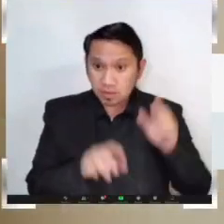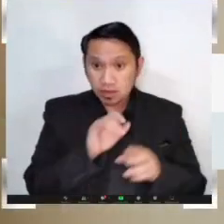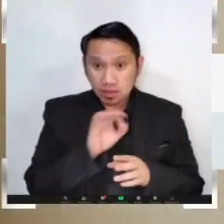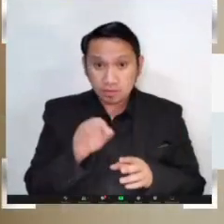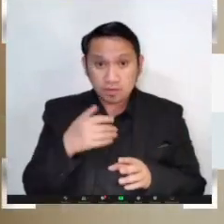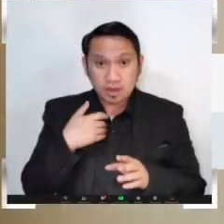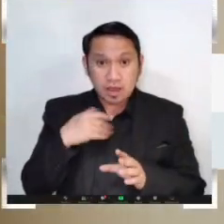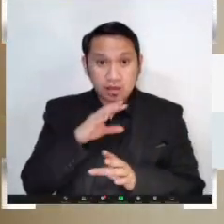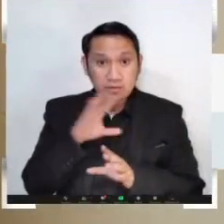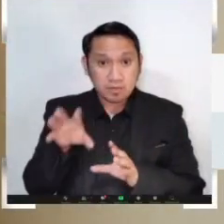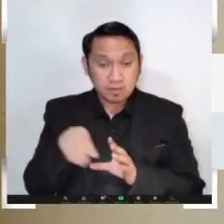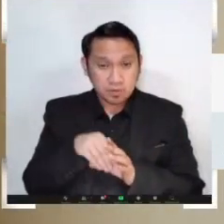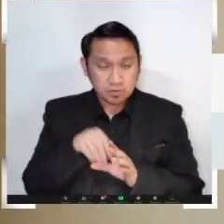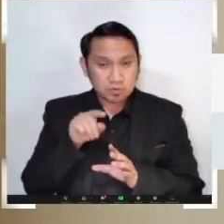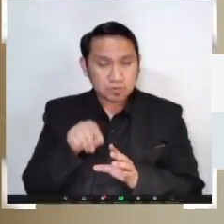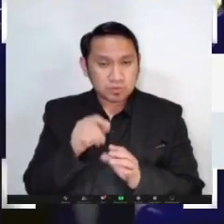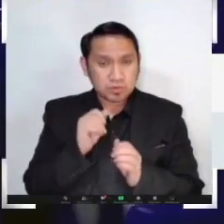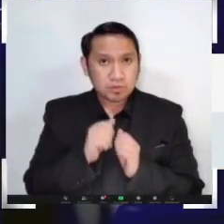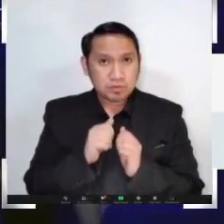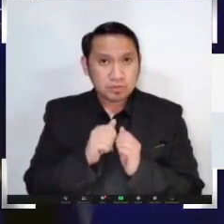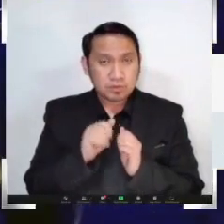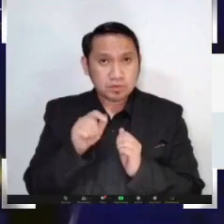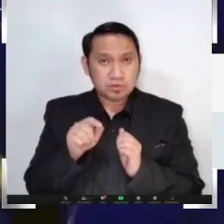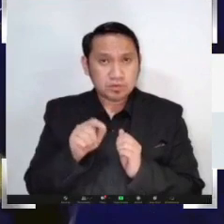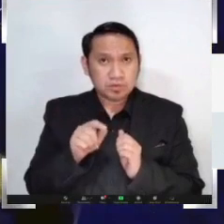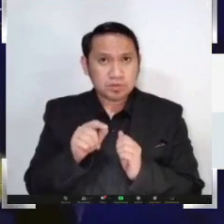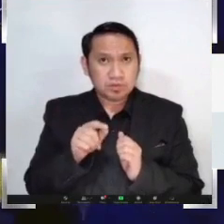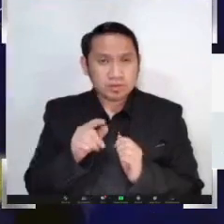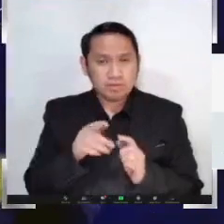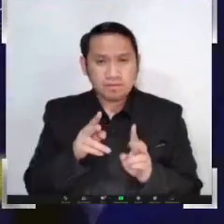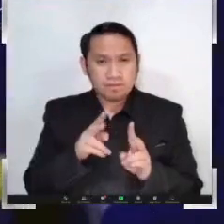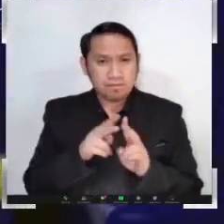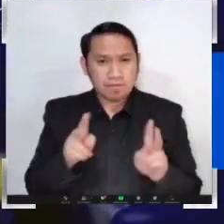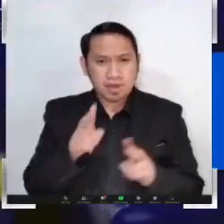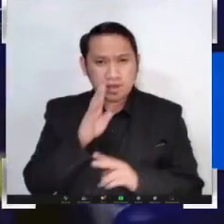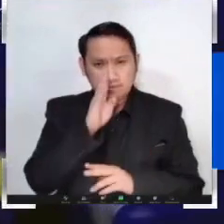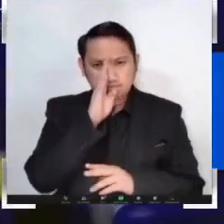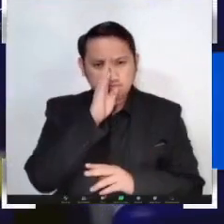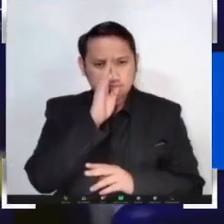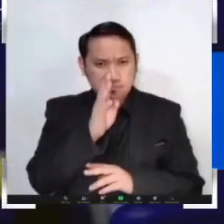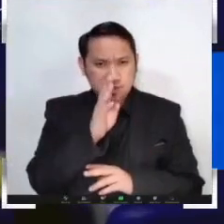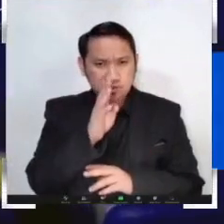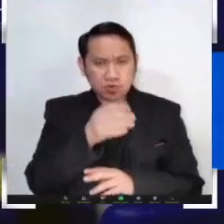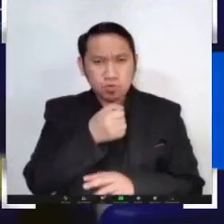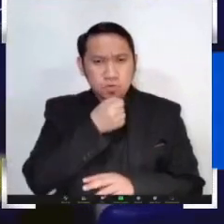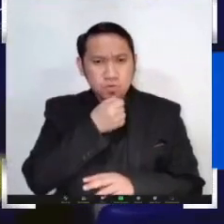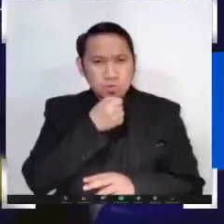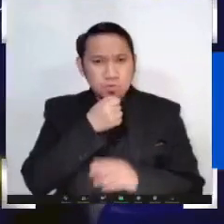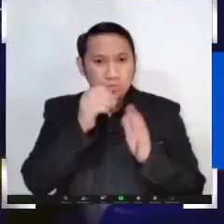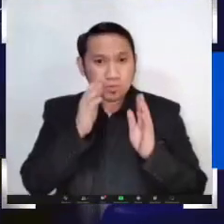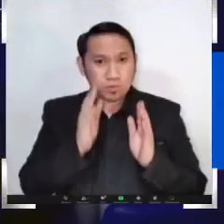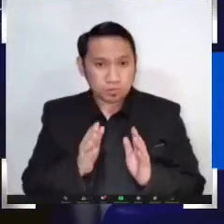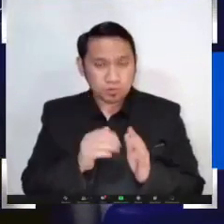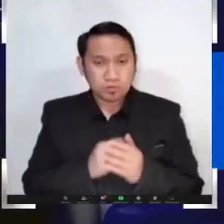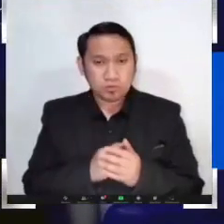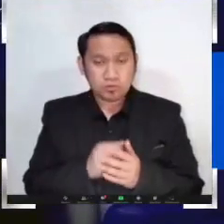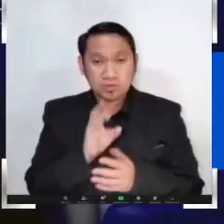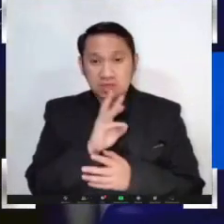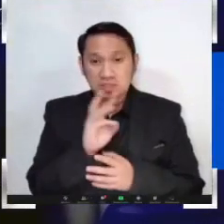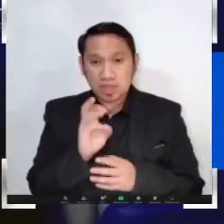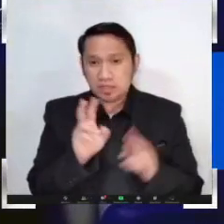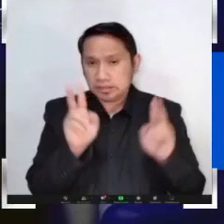kanyang pagiging hard-hitting commentator sa radyo. Out of the 600 plus na mga tinalakay po niya sa programa niya, there are